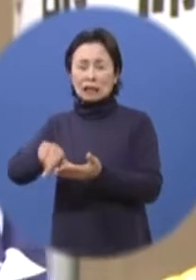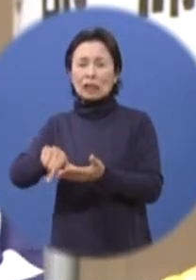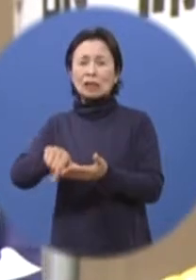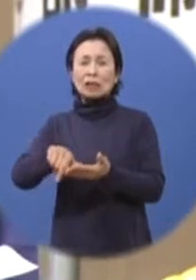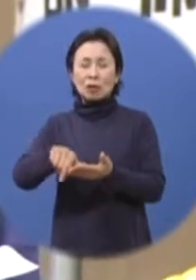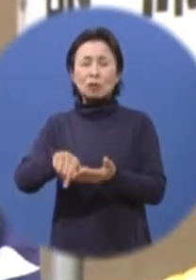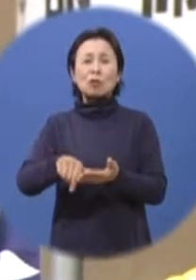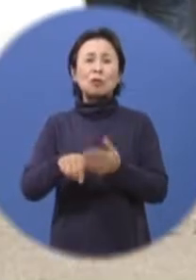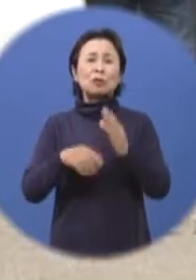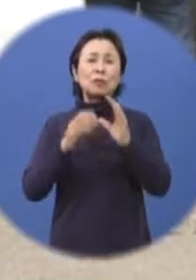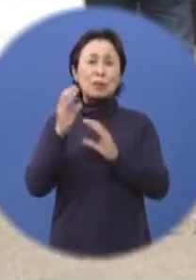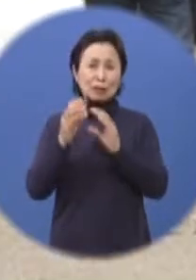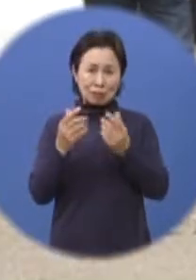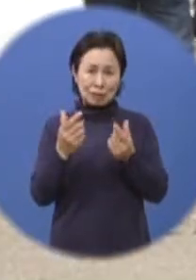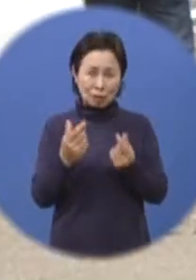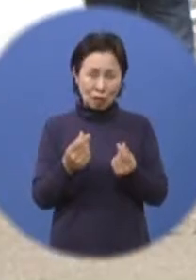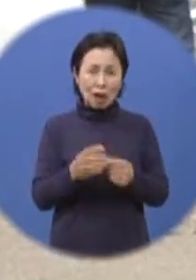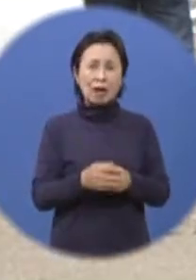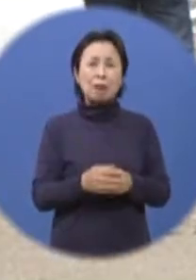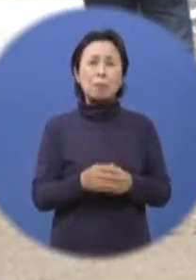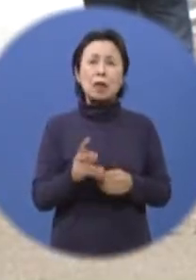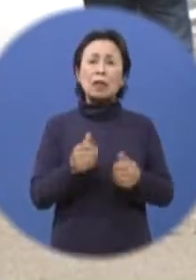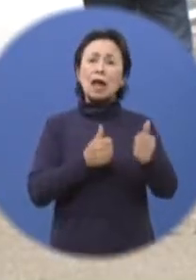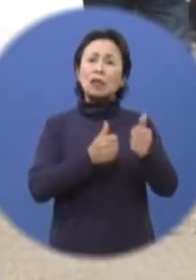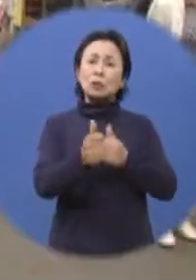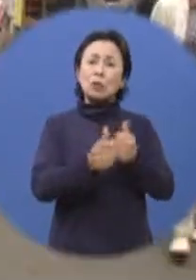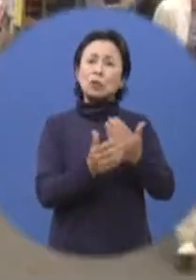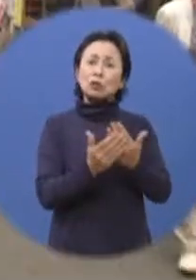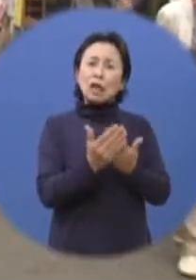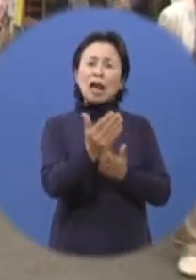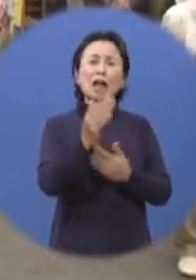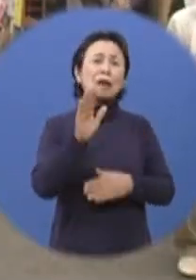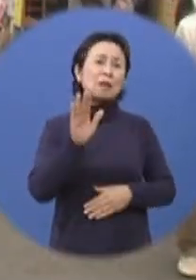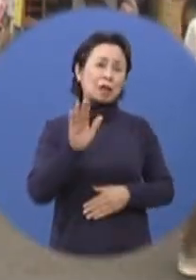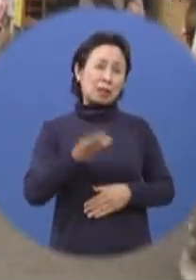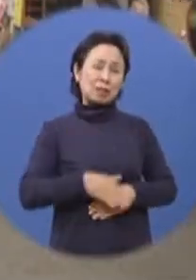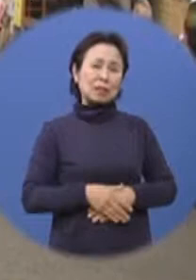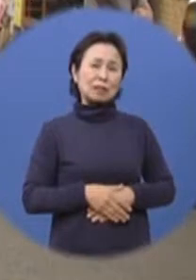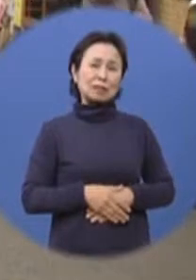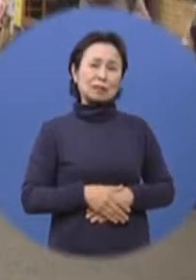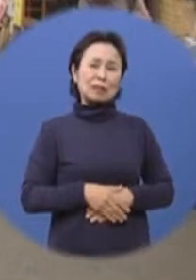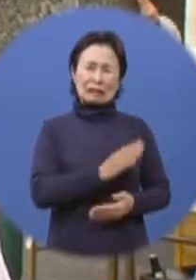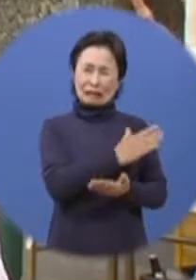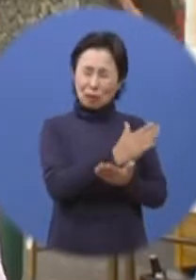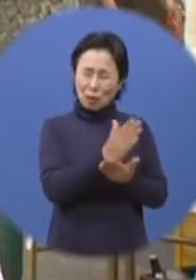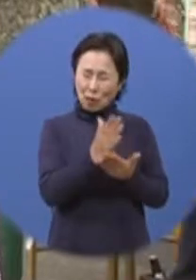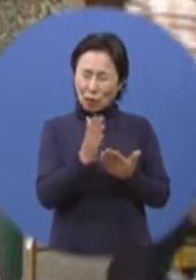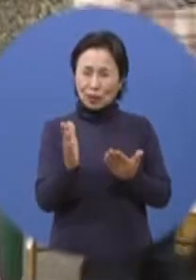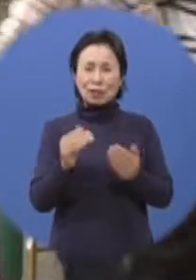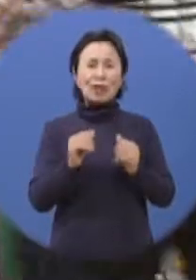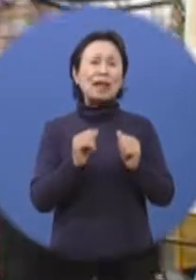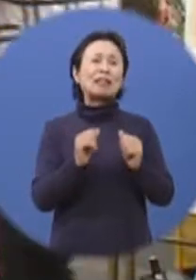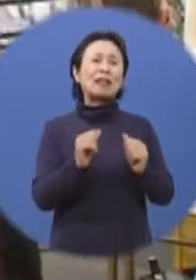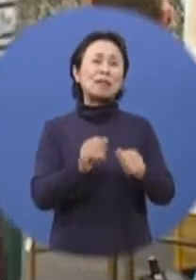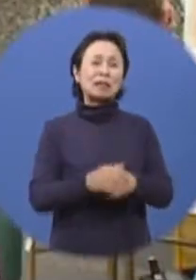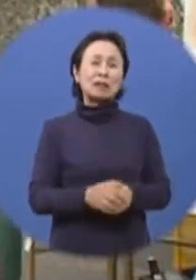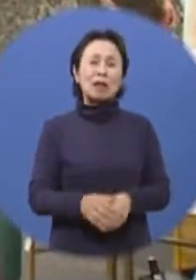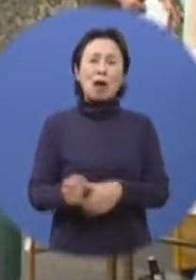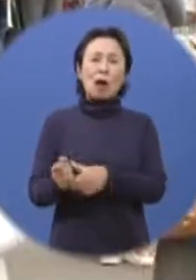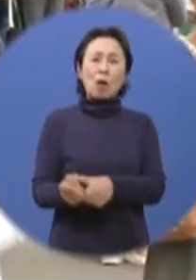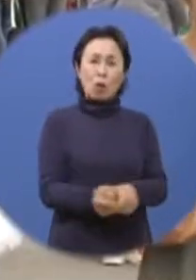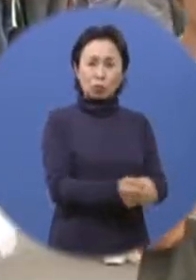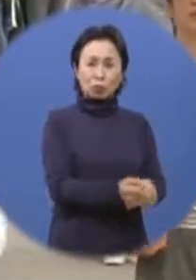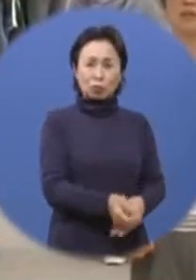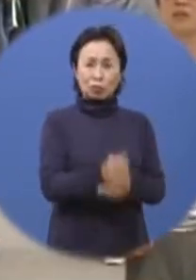あるんですよそれぞスポーツアイが多いんですよね本体が何でもでもやりますよねおっしゃる県道